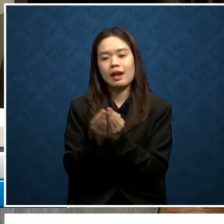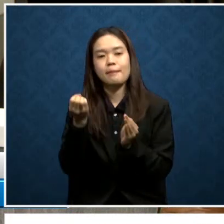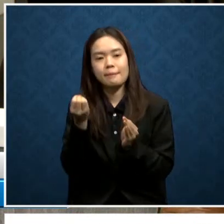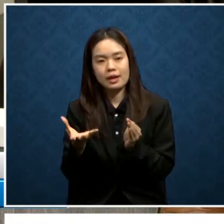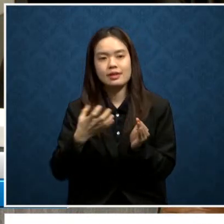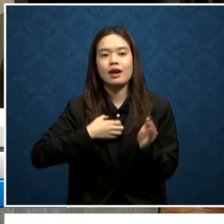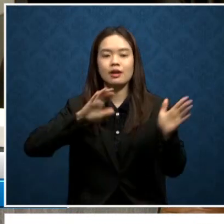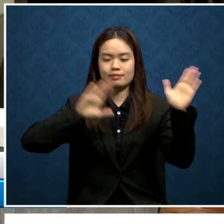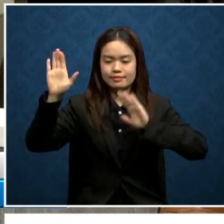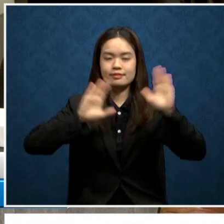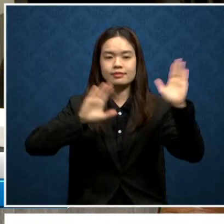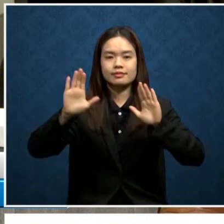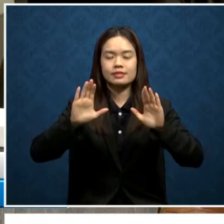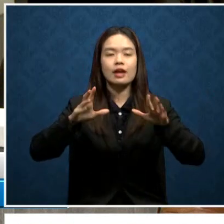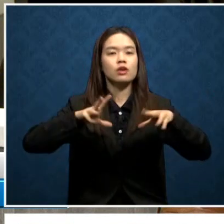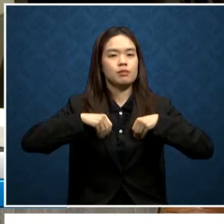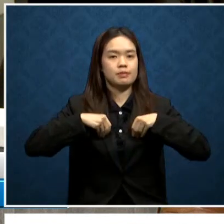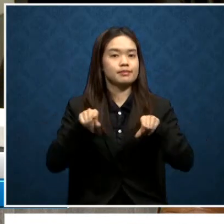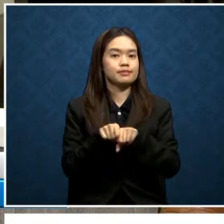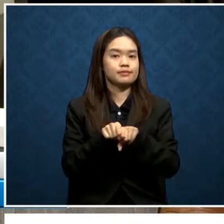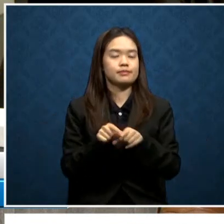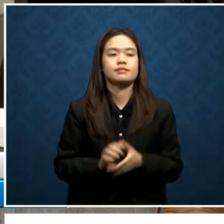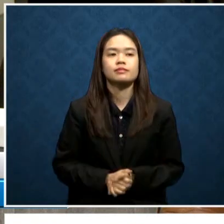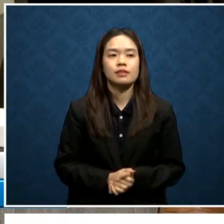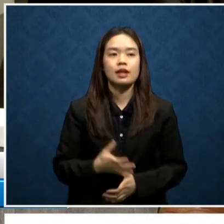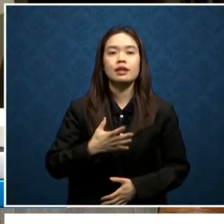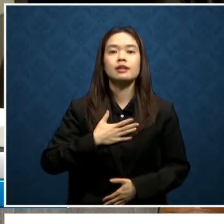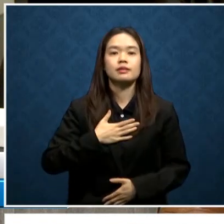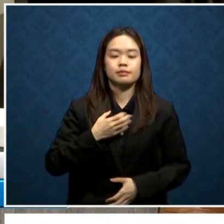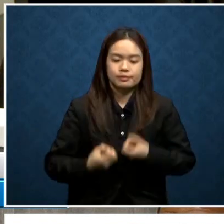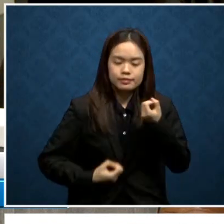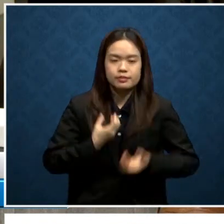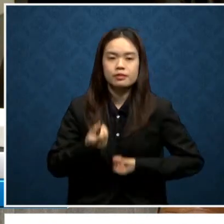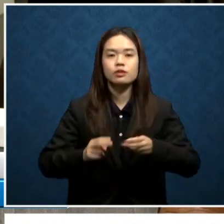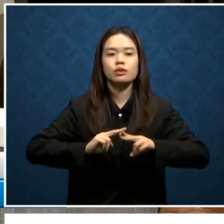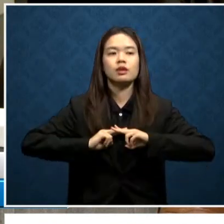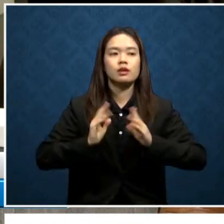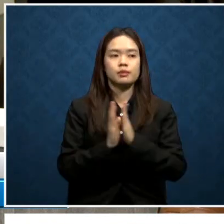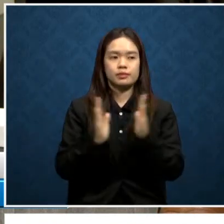ให้มีคุณค่าบ้างนะคะอันนี้ดิฉันขอแสดงความเห็นแค่นี้ค่ะขอบพระคุณท่าน